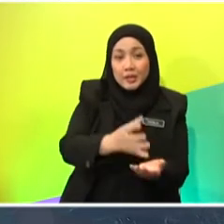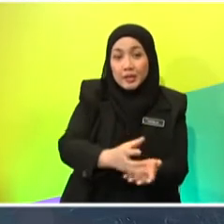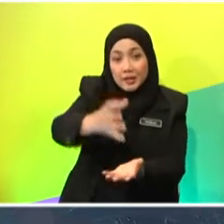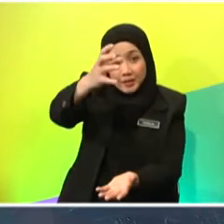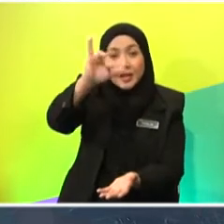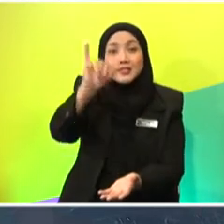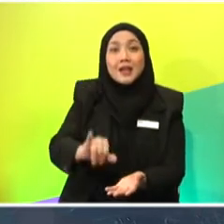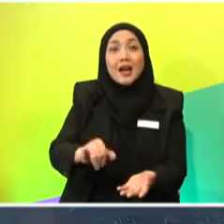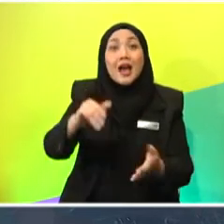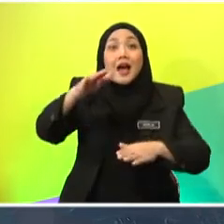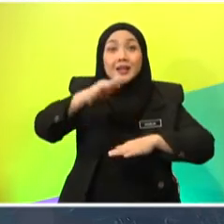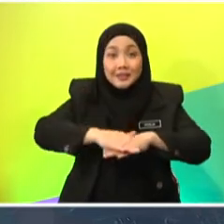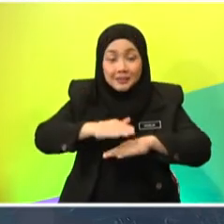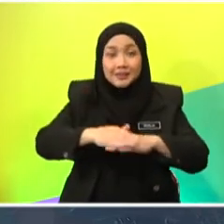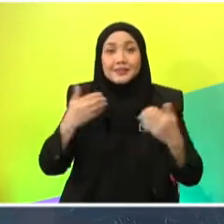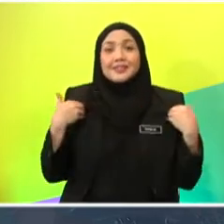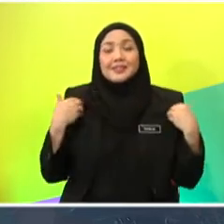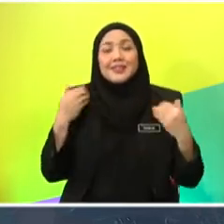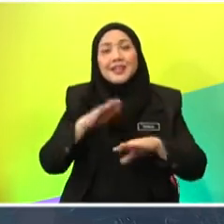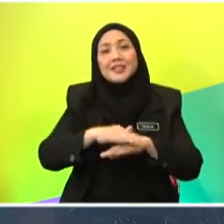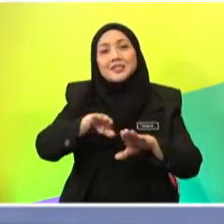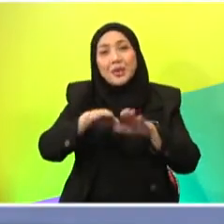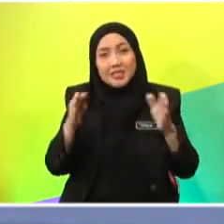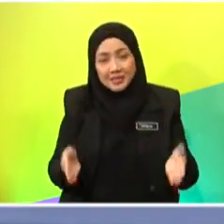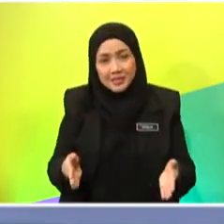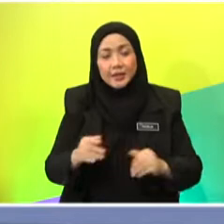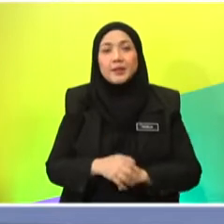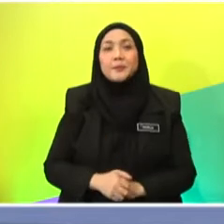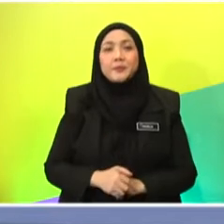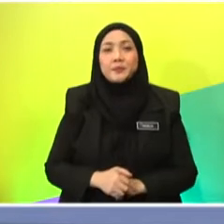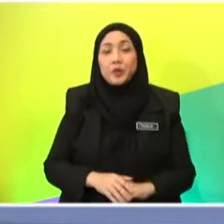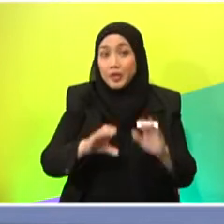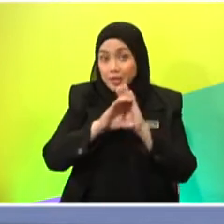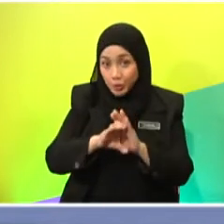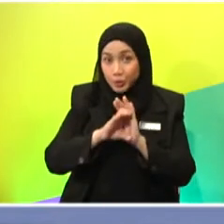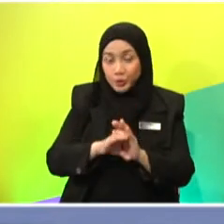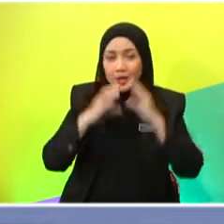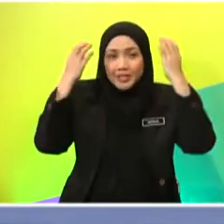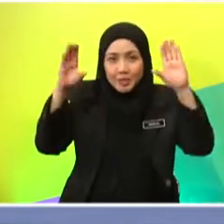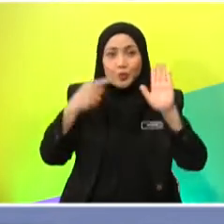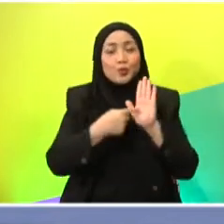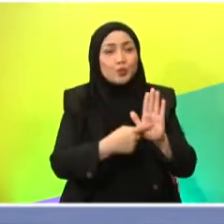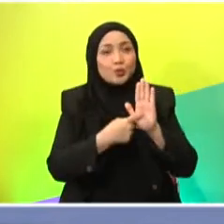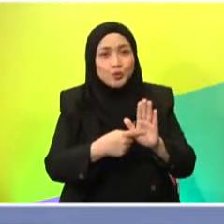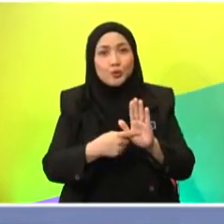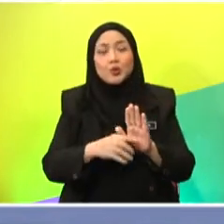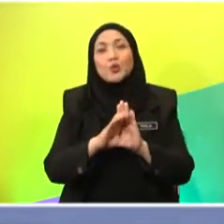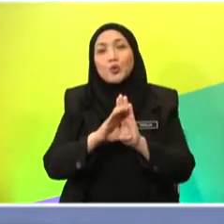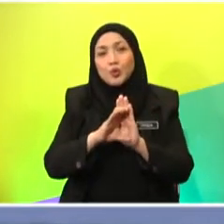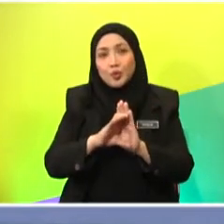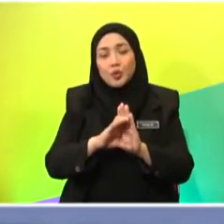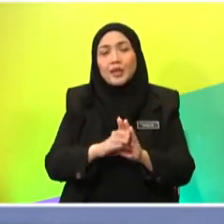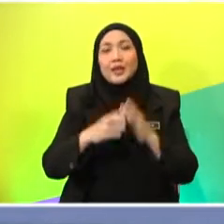a jumlah ataupun Berapa banyak buah tersebut ada contoh saya banyak contoh Ok Baik saya